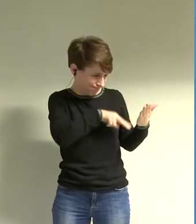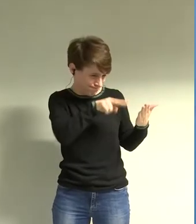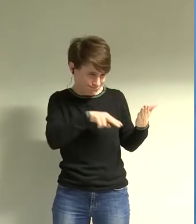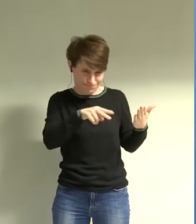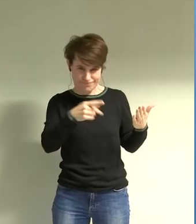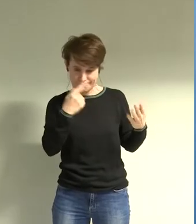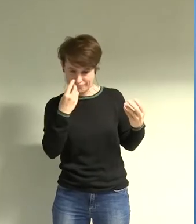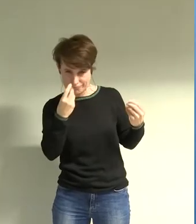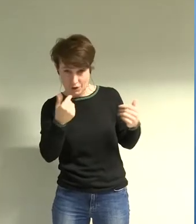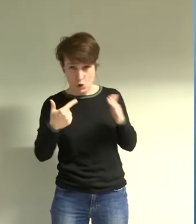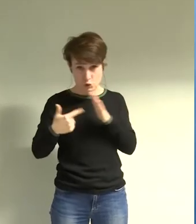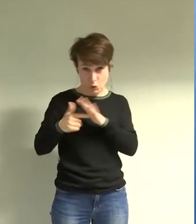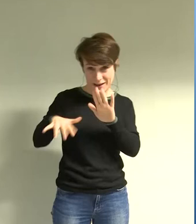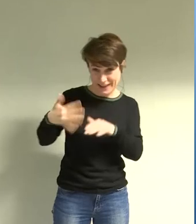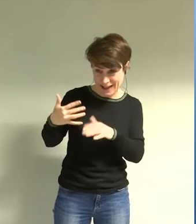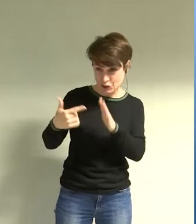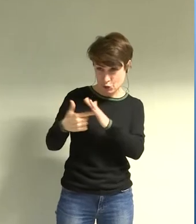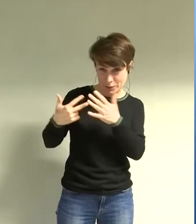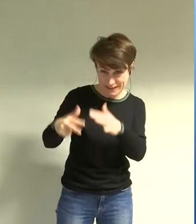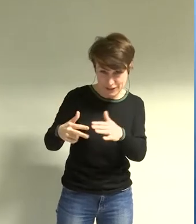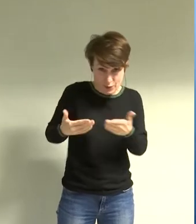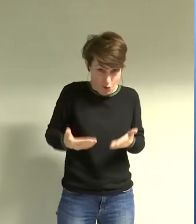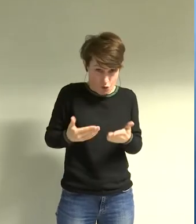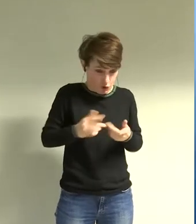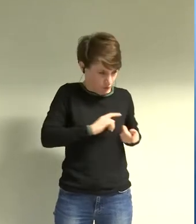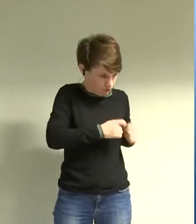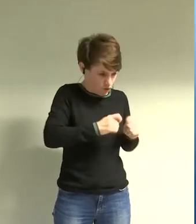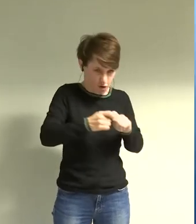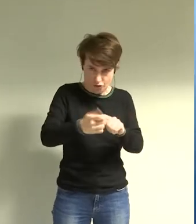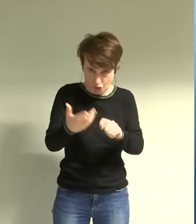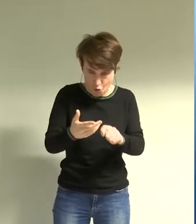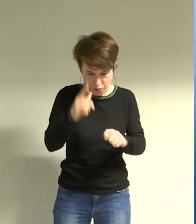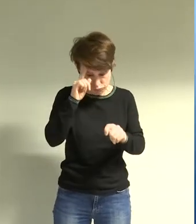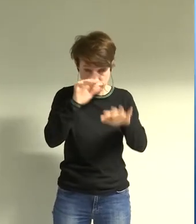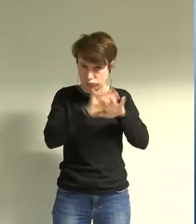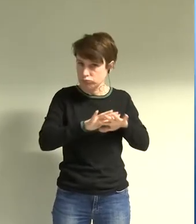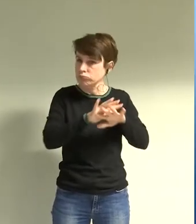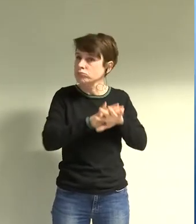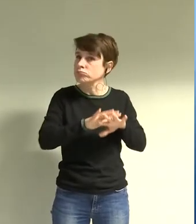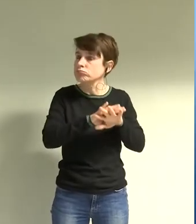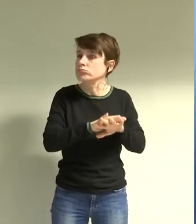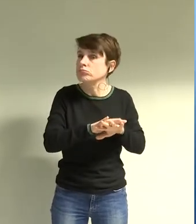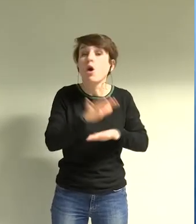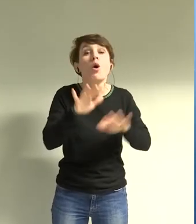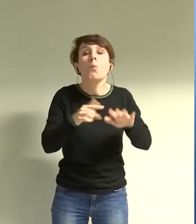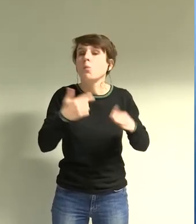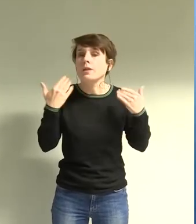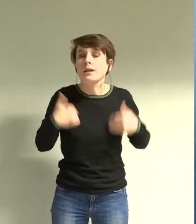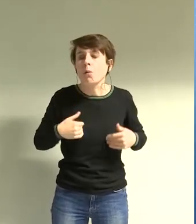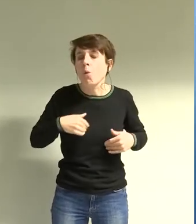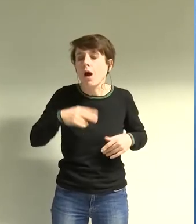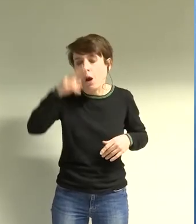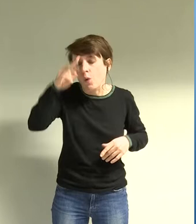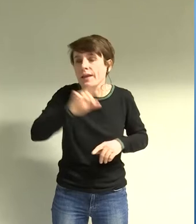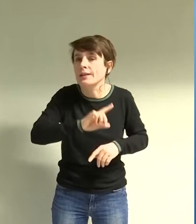2015 et 2018 et encore aujourd'hui ce que j'en déduis mais peut-être suis-je de mauvaise foi c'est